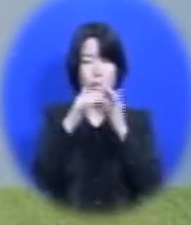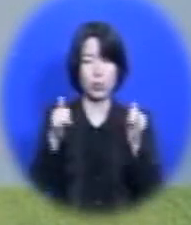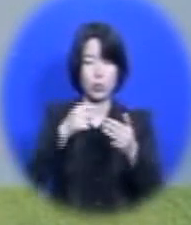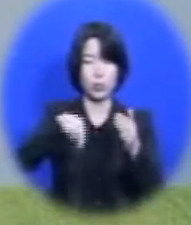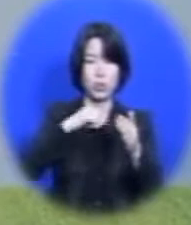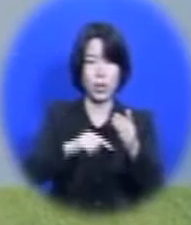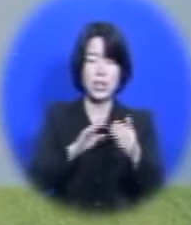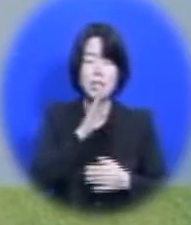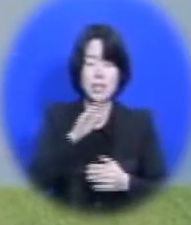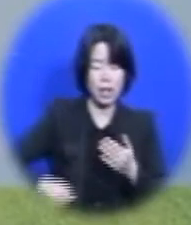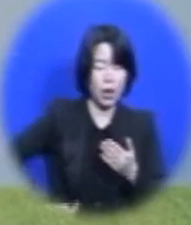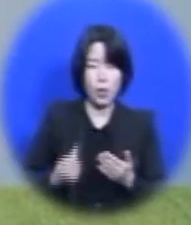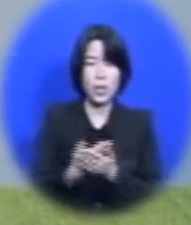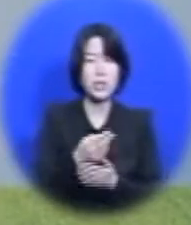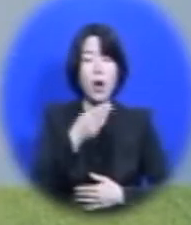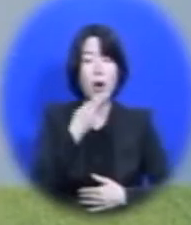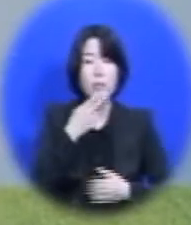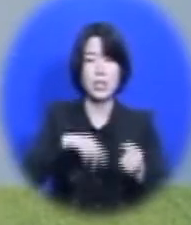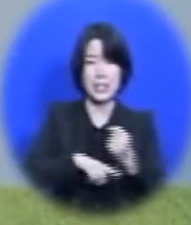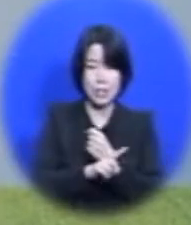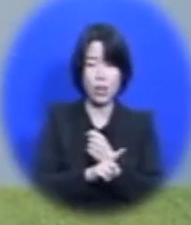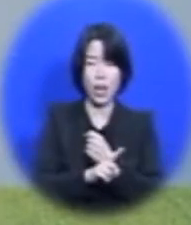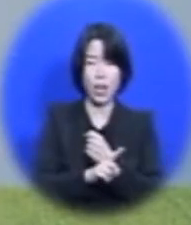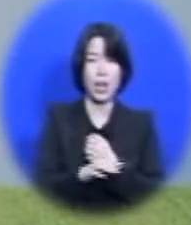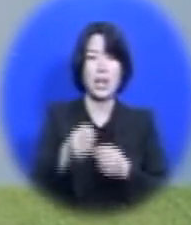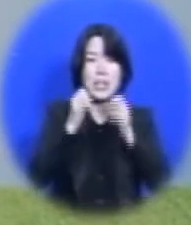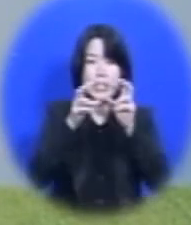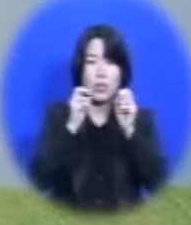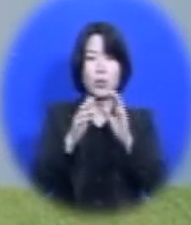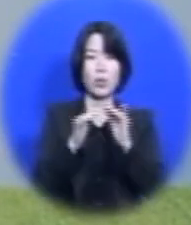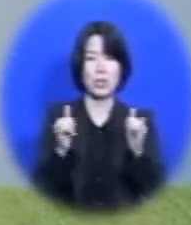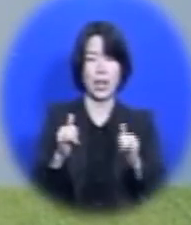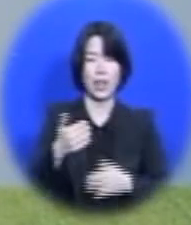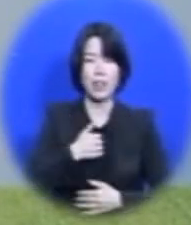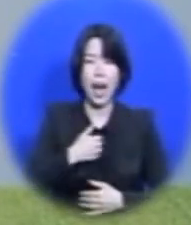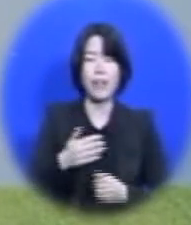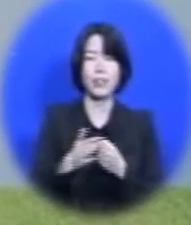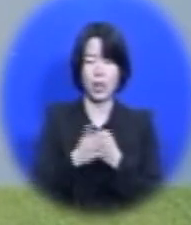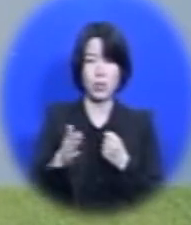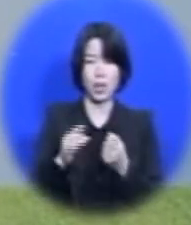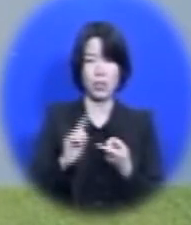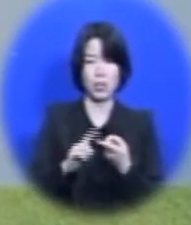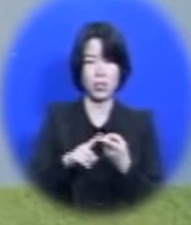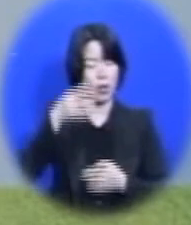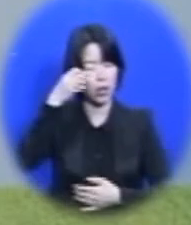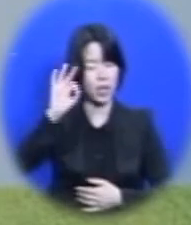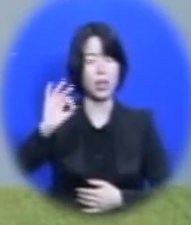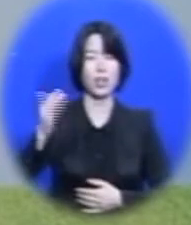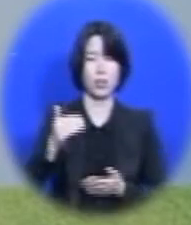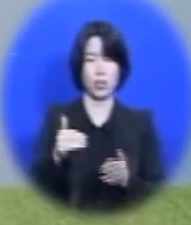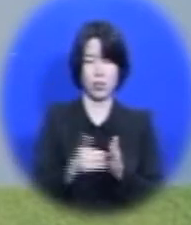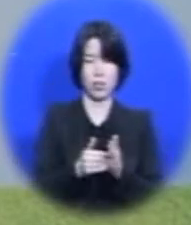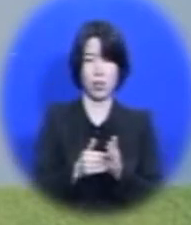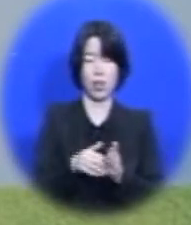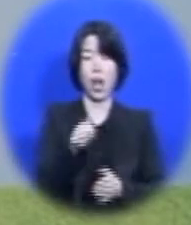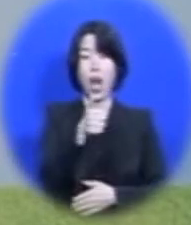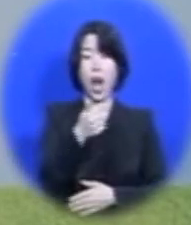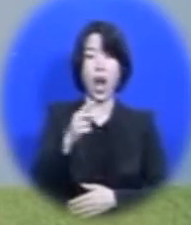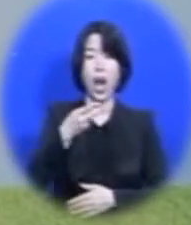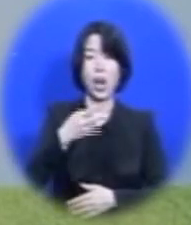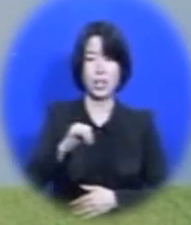회심이 일어나지 않는 원인이 선교사인 나 때문에 그렇구나. 그걸 깨닫게 된 겁니다. 하디